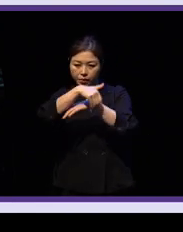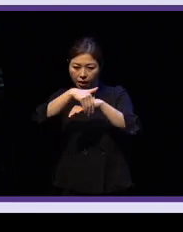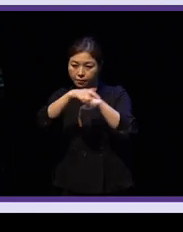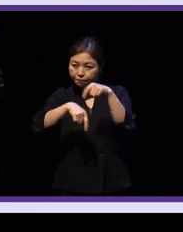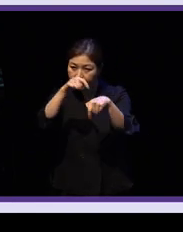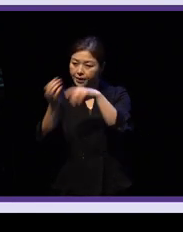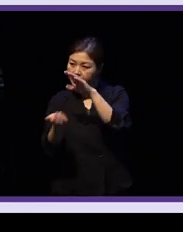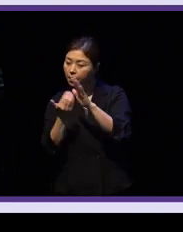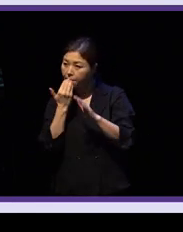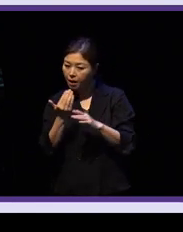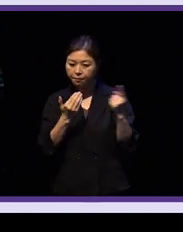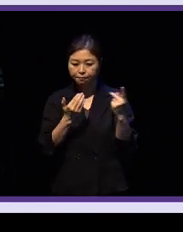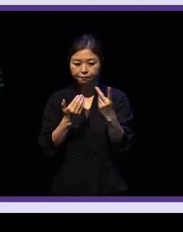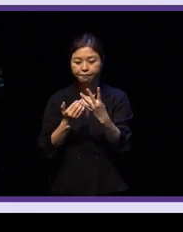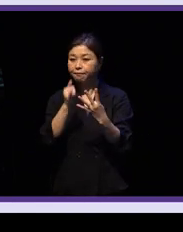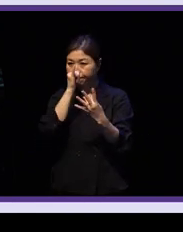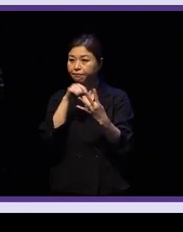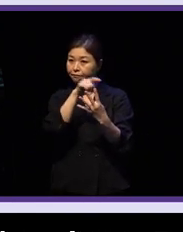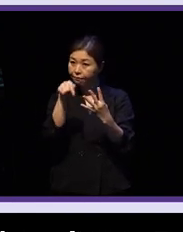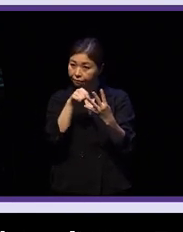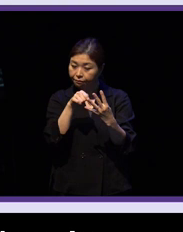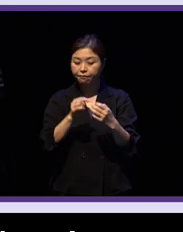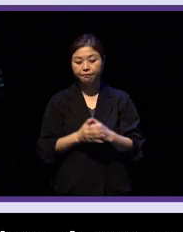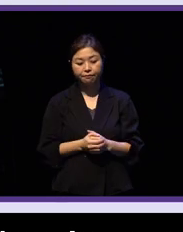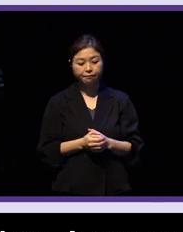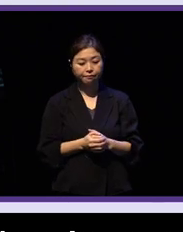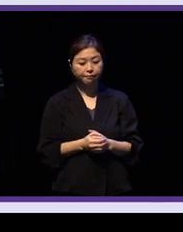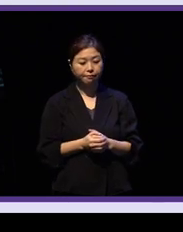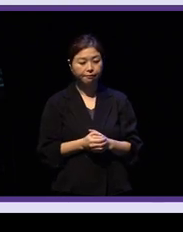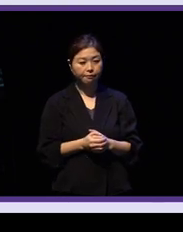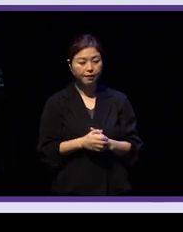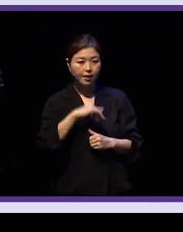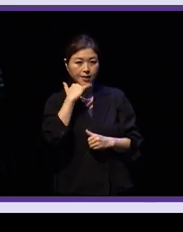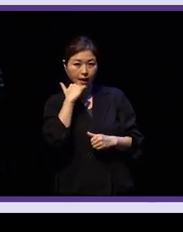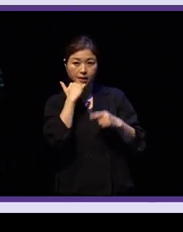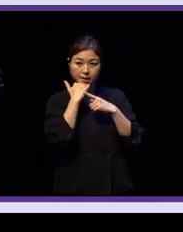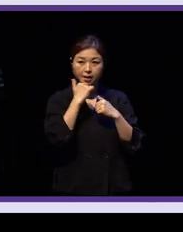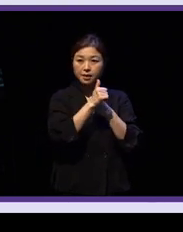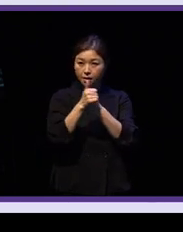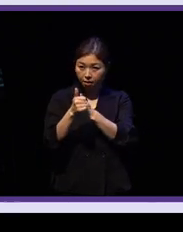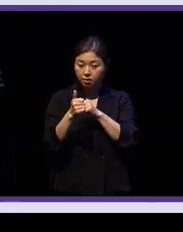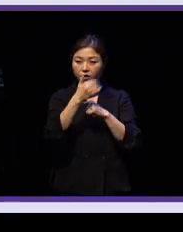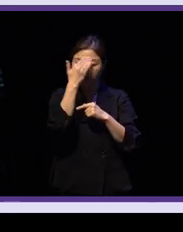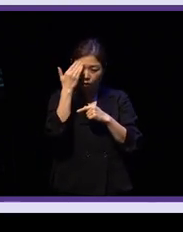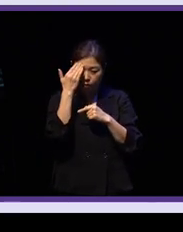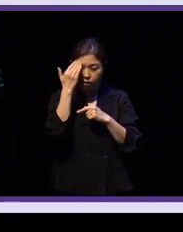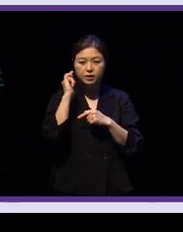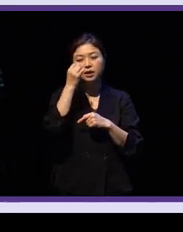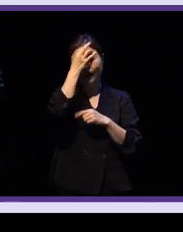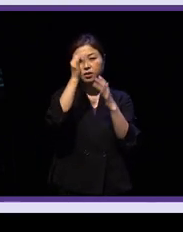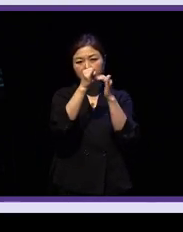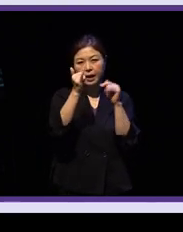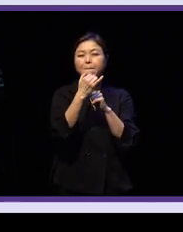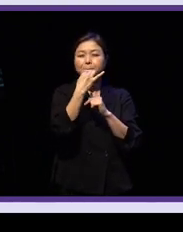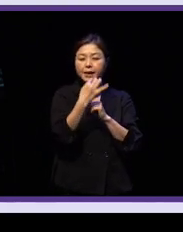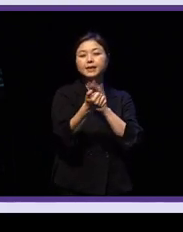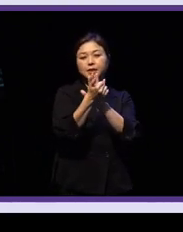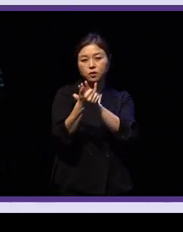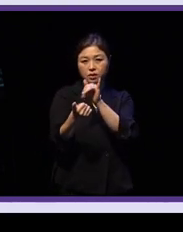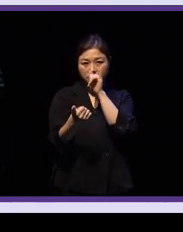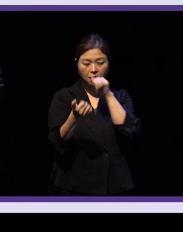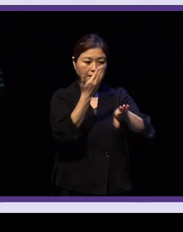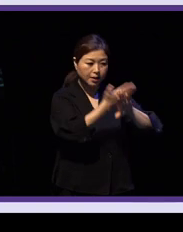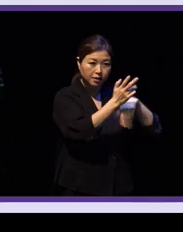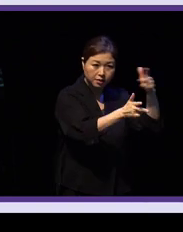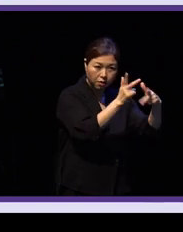및 실현 가능성으로 되어 있고요이 사업은 연령 중심의 청년 예수가 특화지원사업이기 때문에